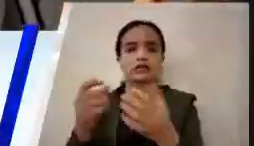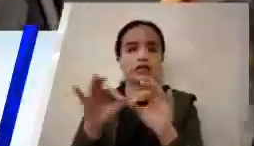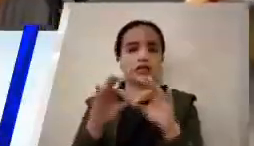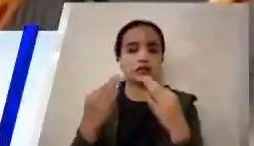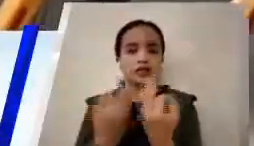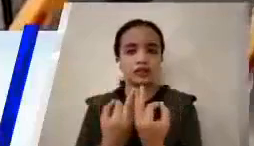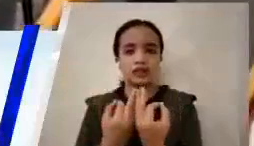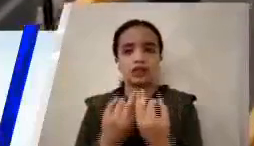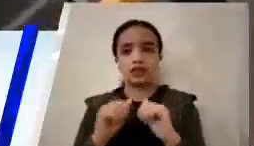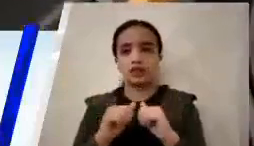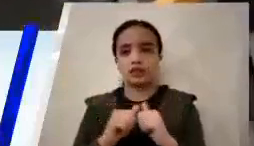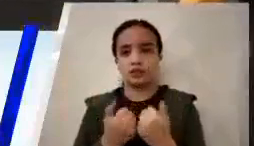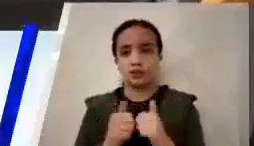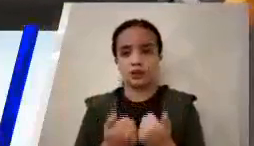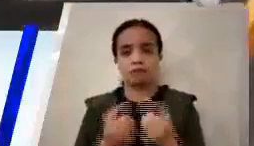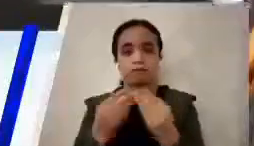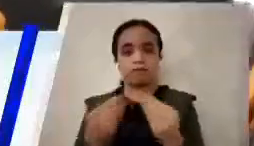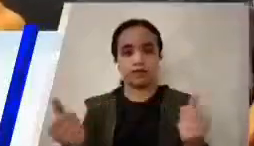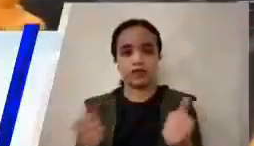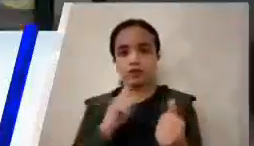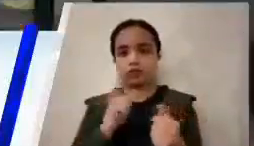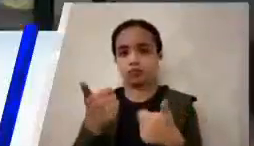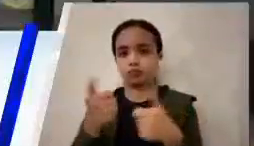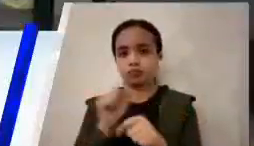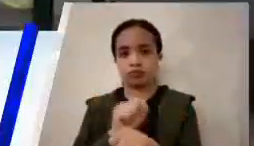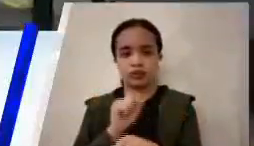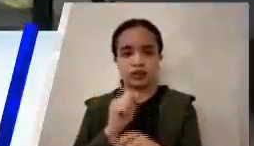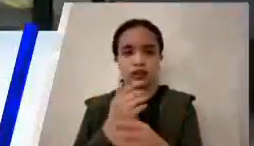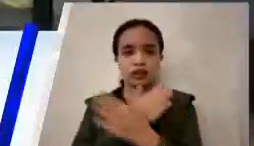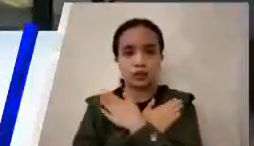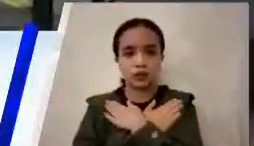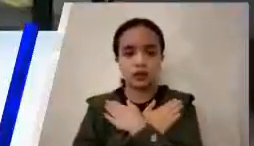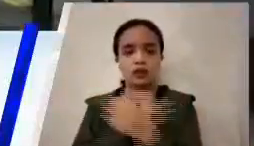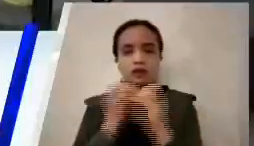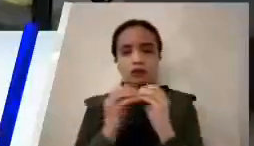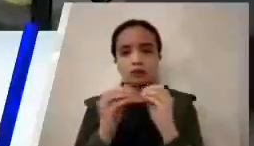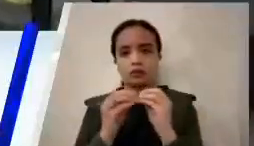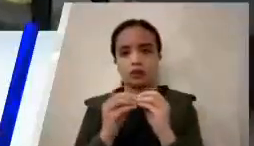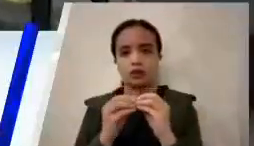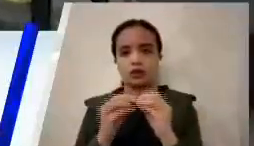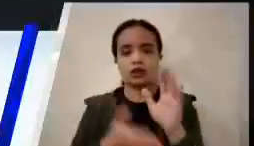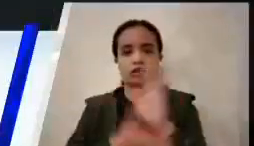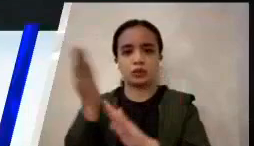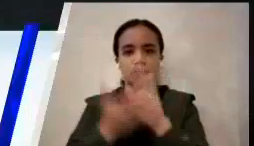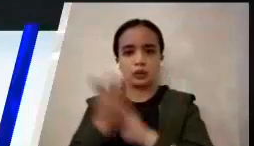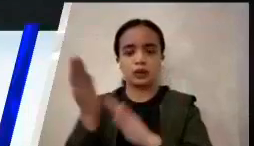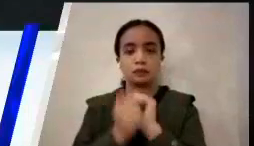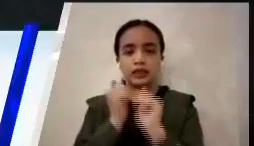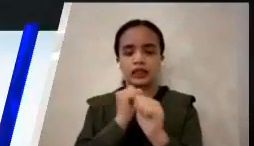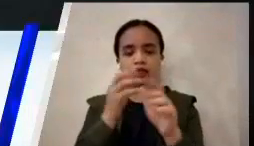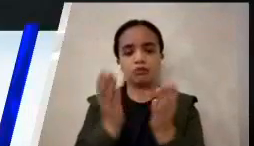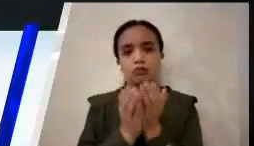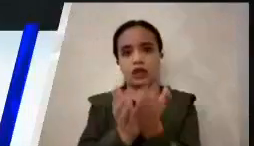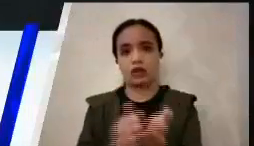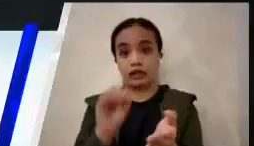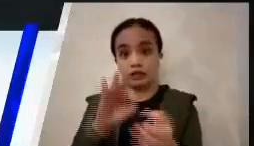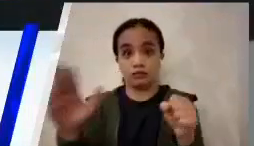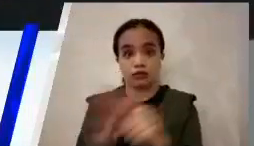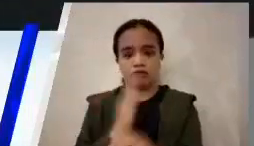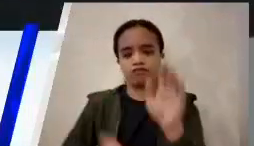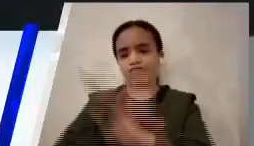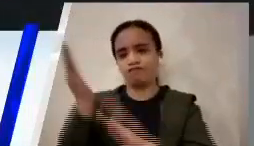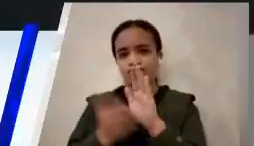pasahero, epektibo ang relaxation order kung saan mas mabilis nang nakakaalis ang mga barko oras na mapuno ito. Mahigpit na seguridad pa